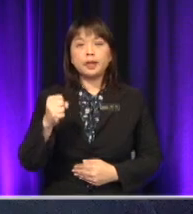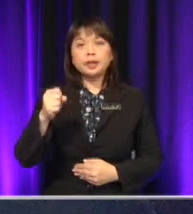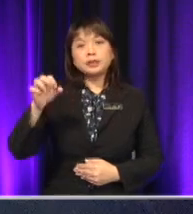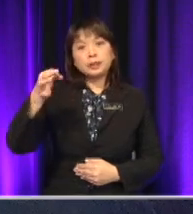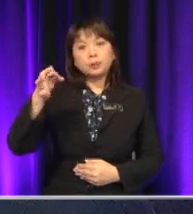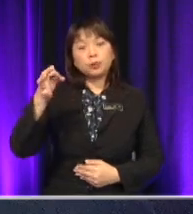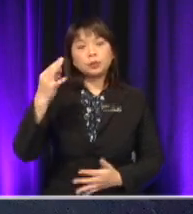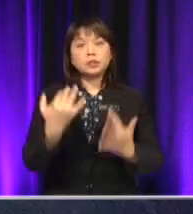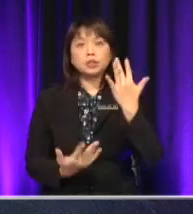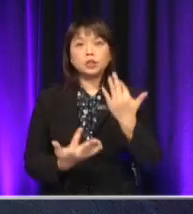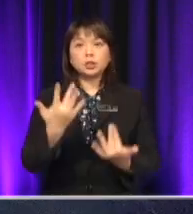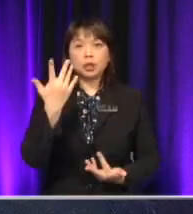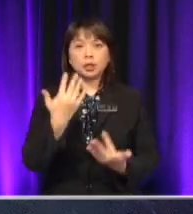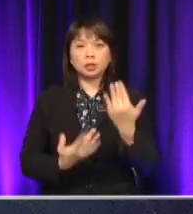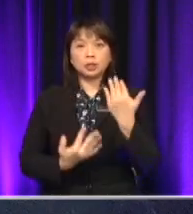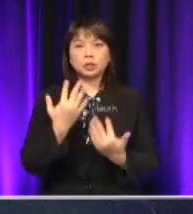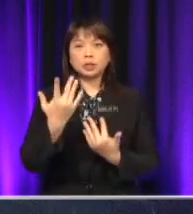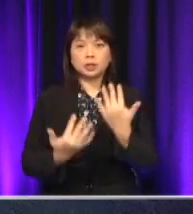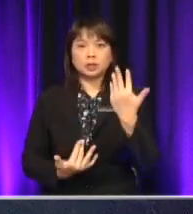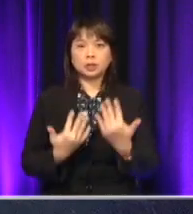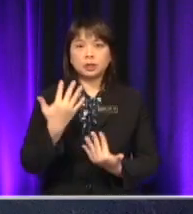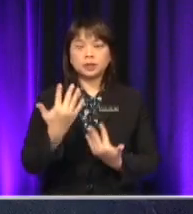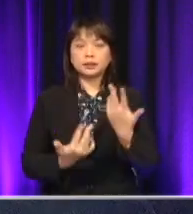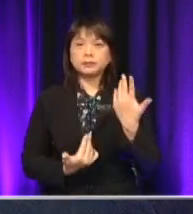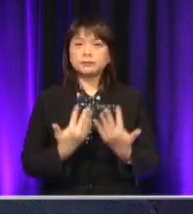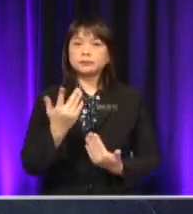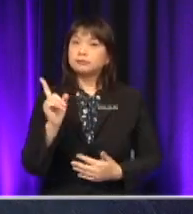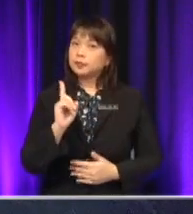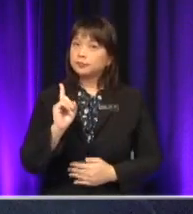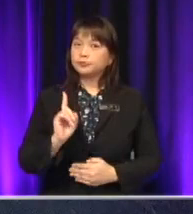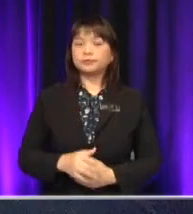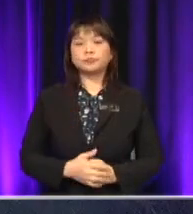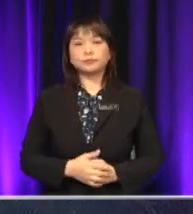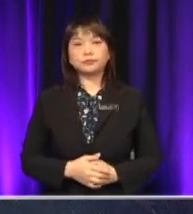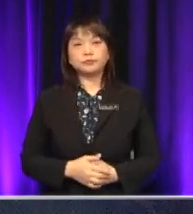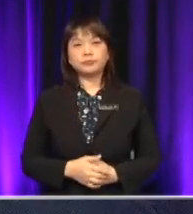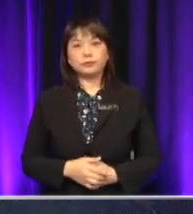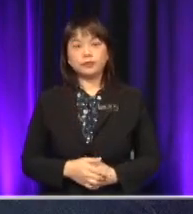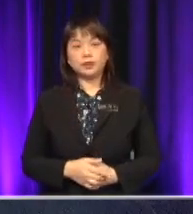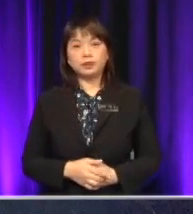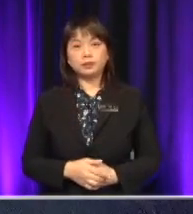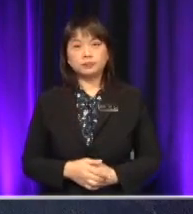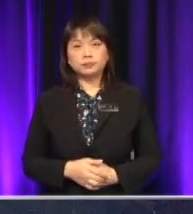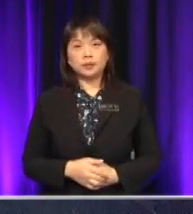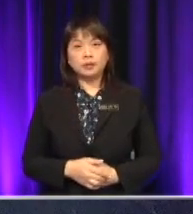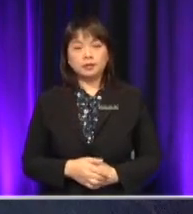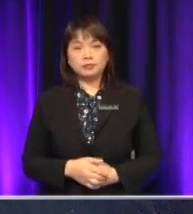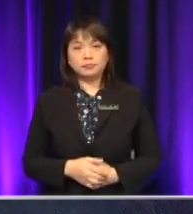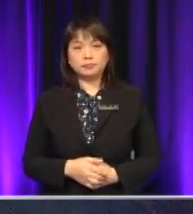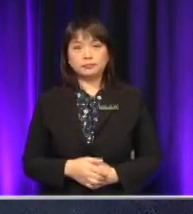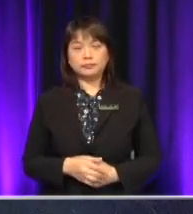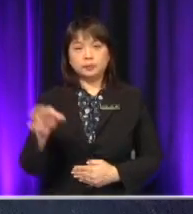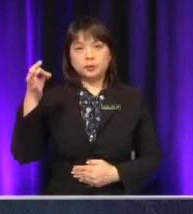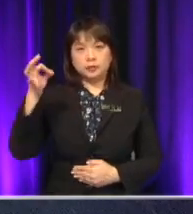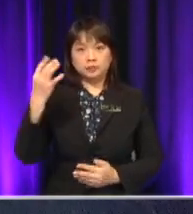tabung didih, cikgu? Saya tahu tabung uji. Tadi tu yang dia campur-campur tu. Oh, yang dicampur-campur. Ya, ini tabung didih ni